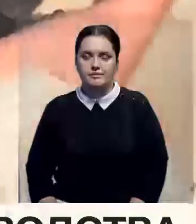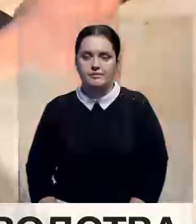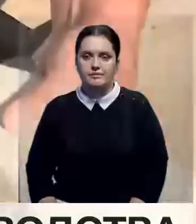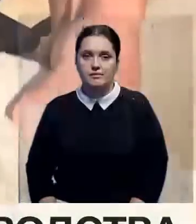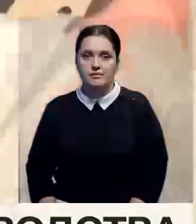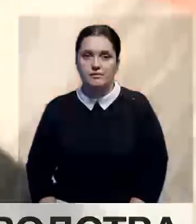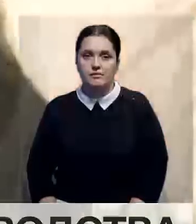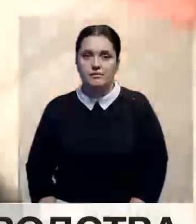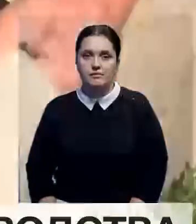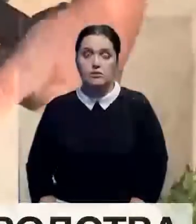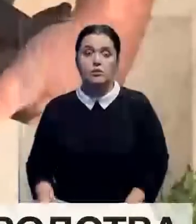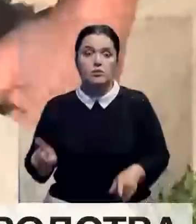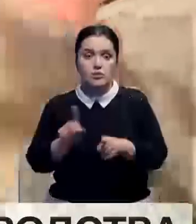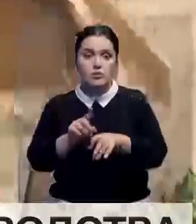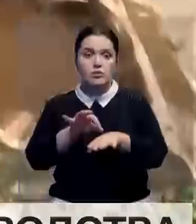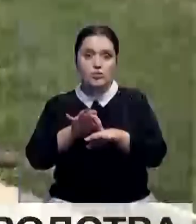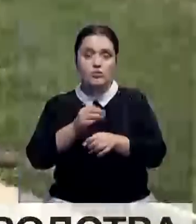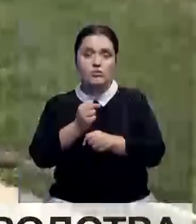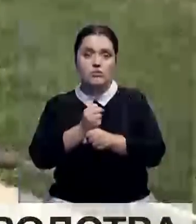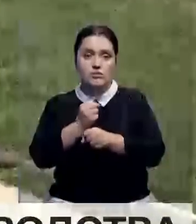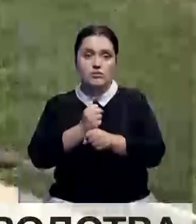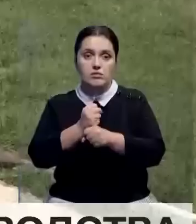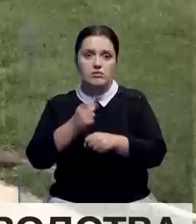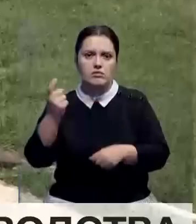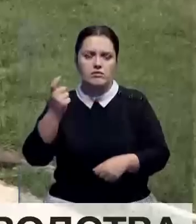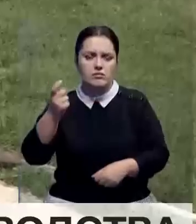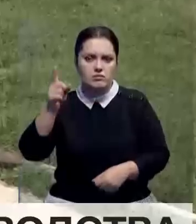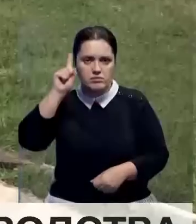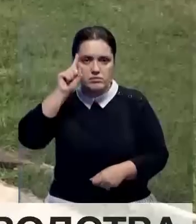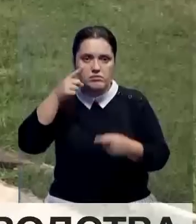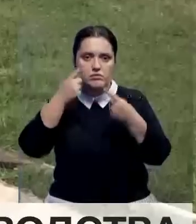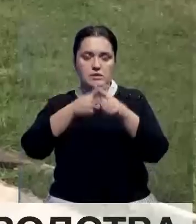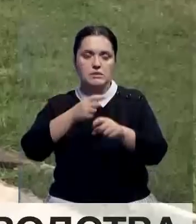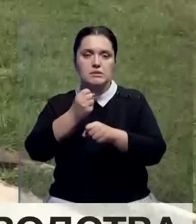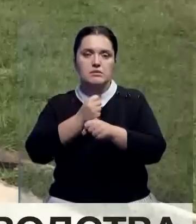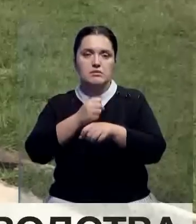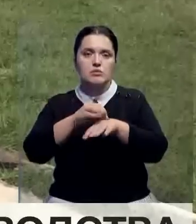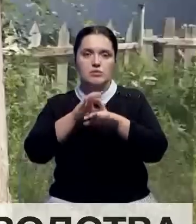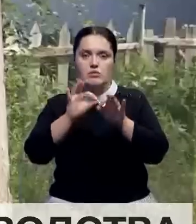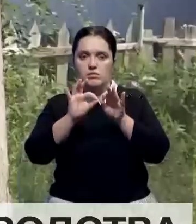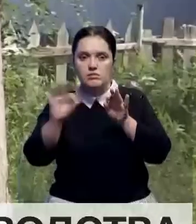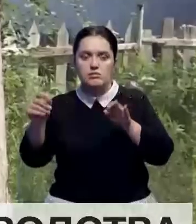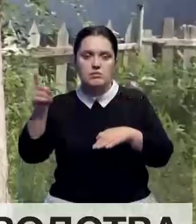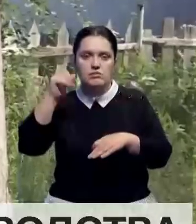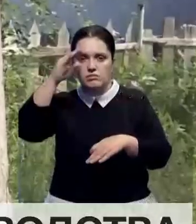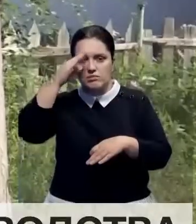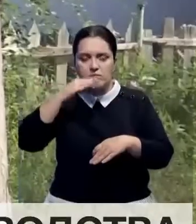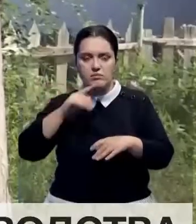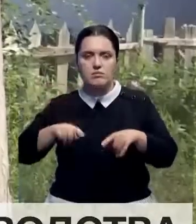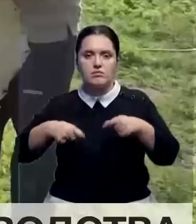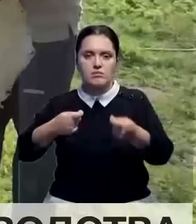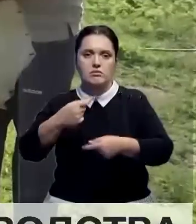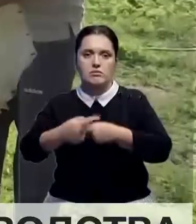Айкенбаевы развивают и кожевенное производство. Глава семьи владеет старинной техникой дубления кожи. Это искусство передалось ему от отца.